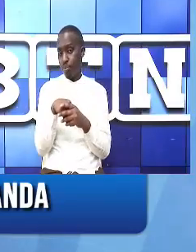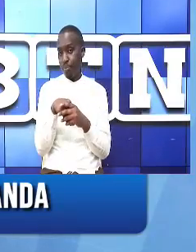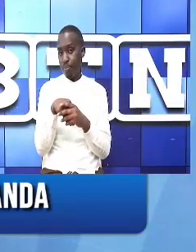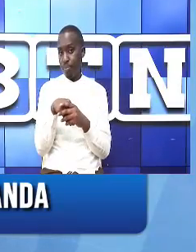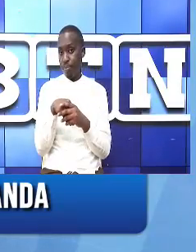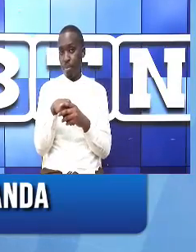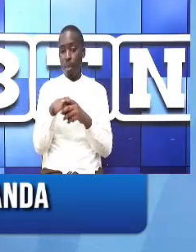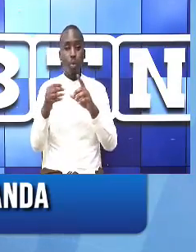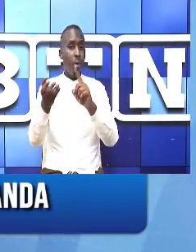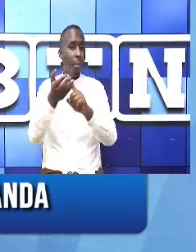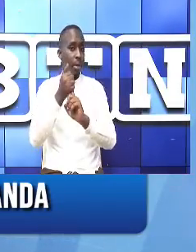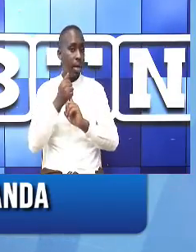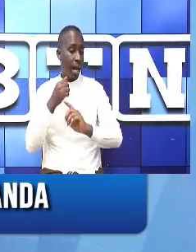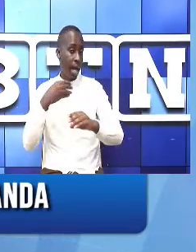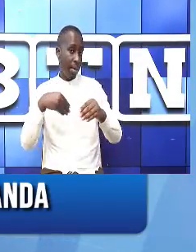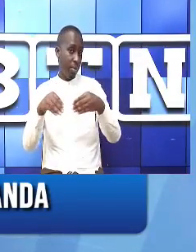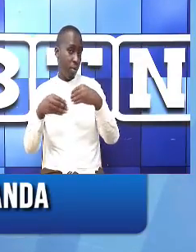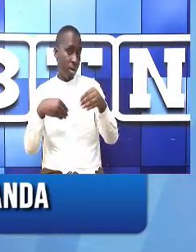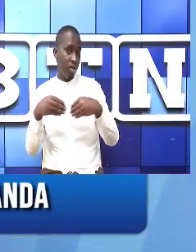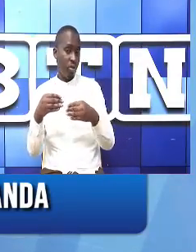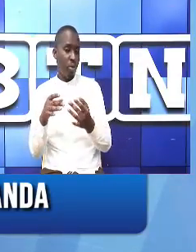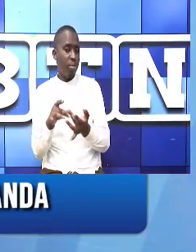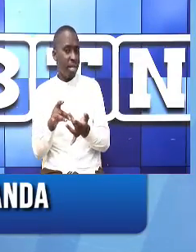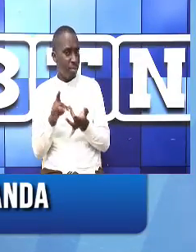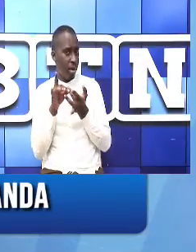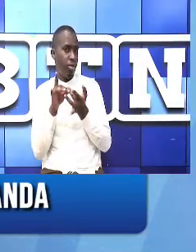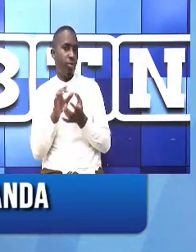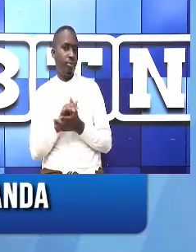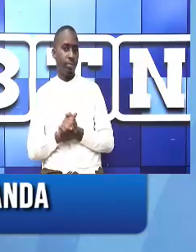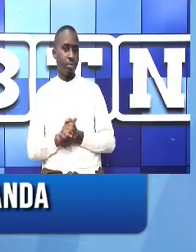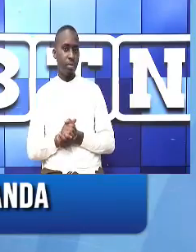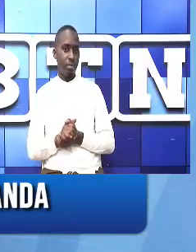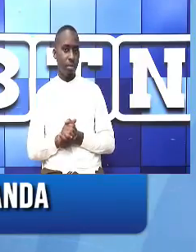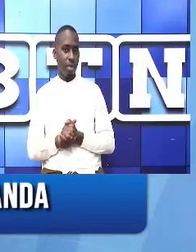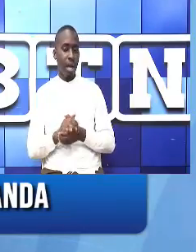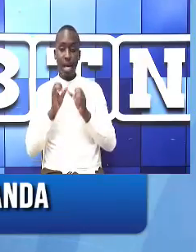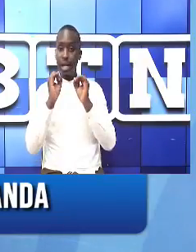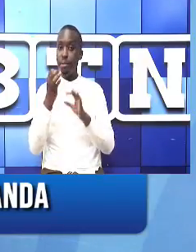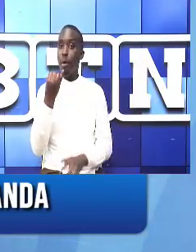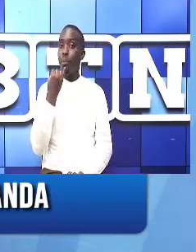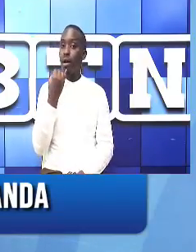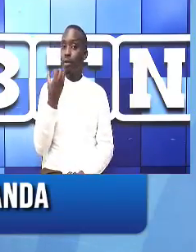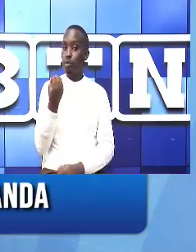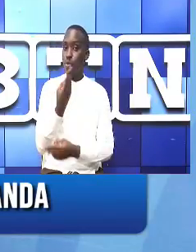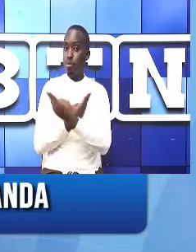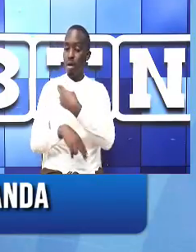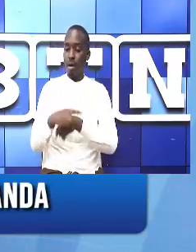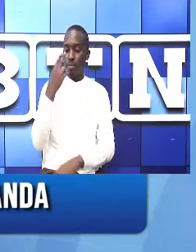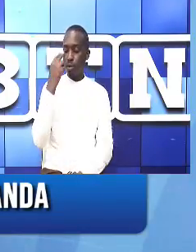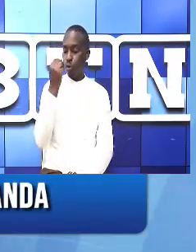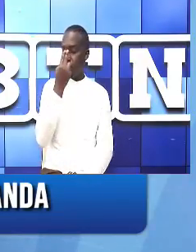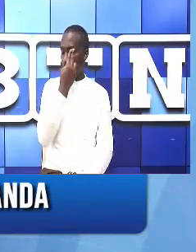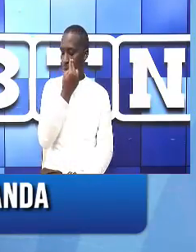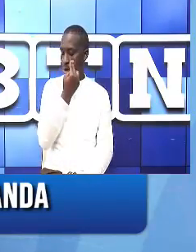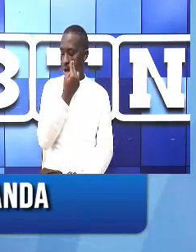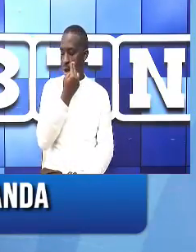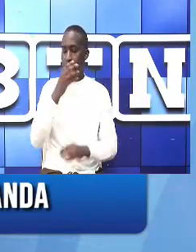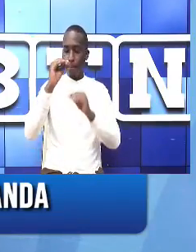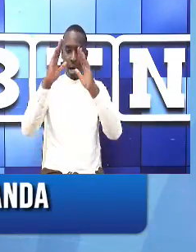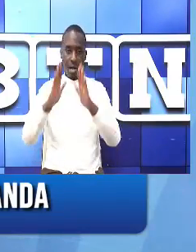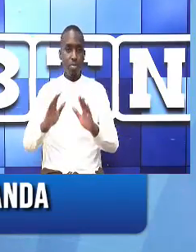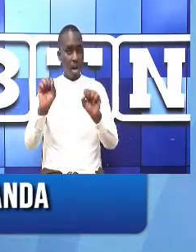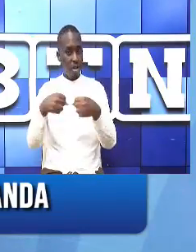mu kubabonera ibikoresho bidasanzwe nimba umwana ufite ubumuga bwo kutabona mwarimu